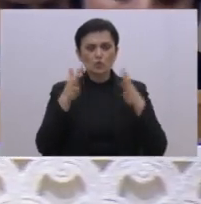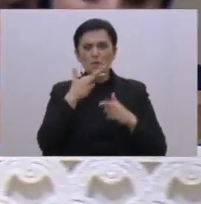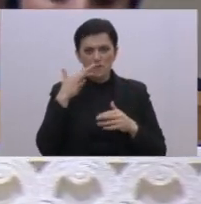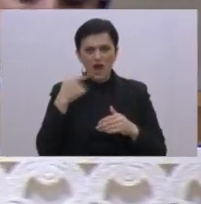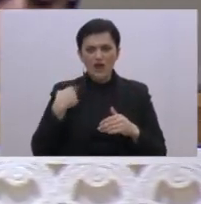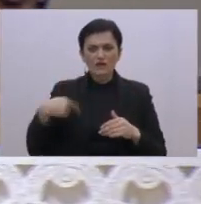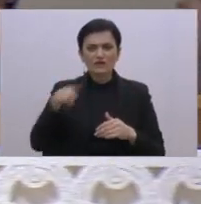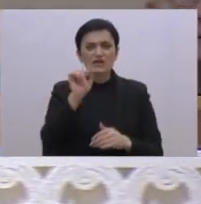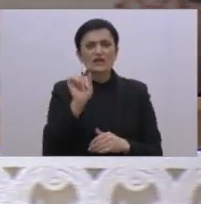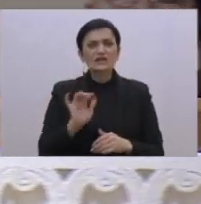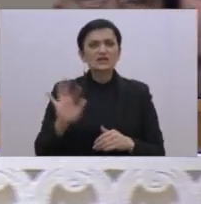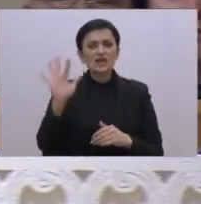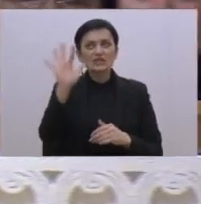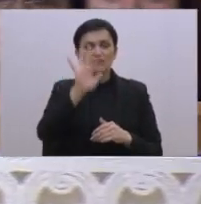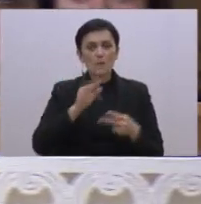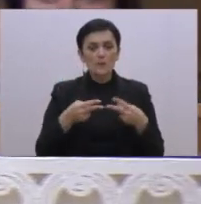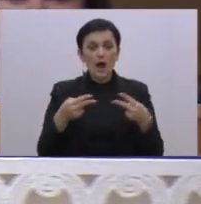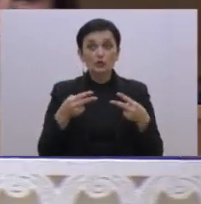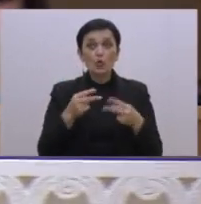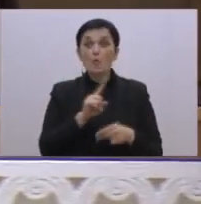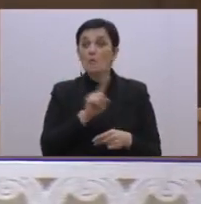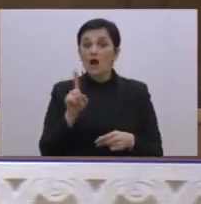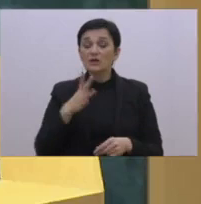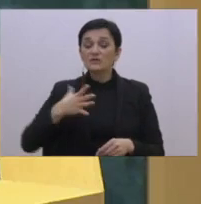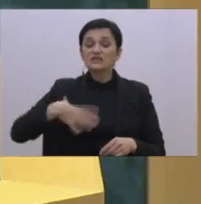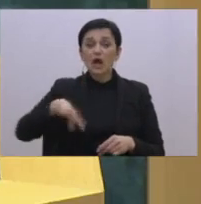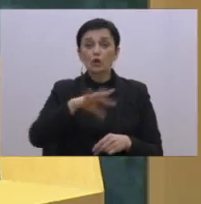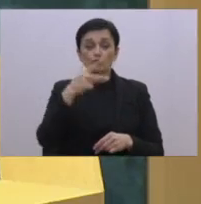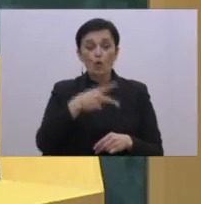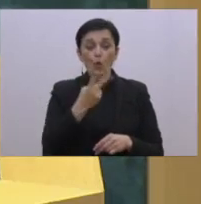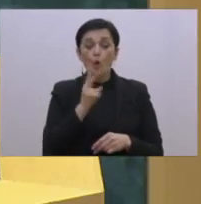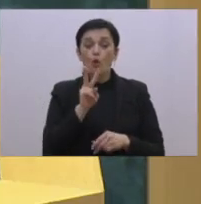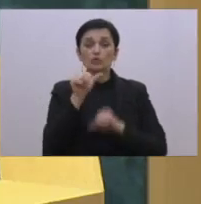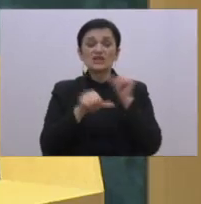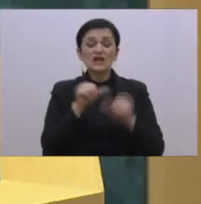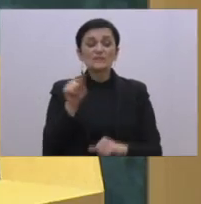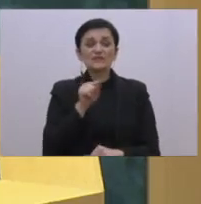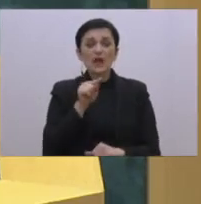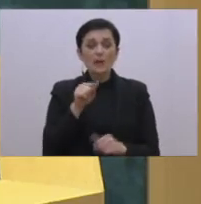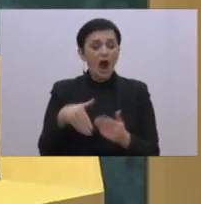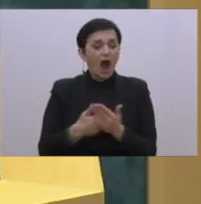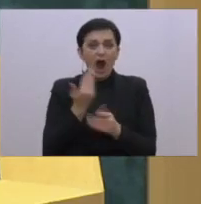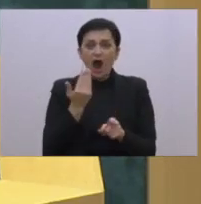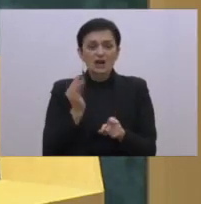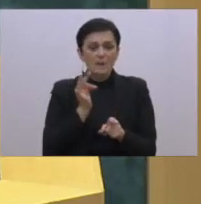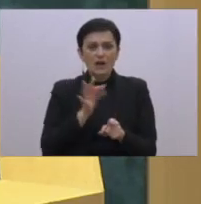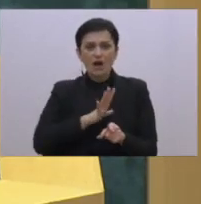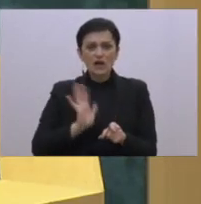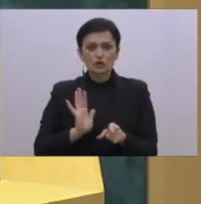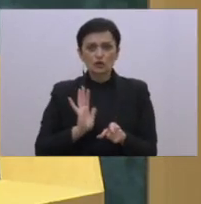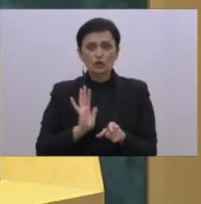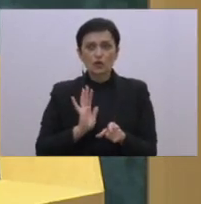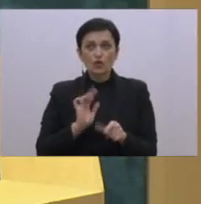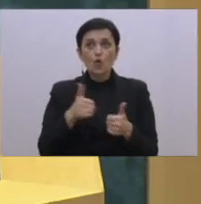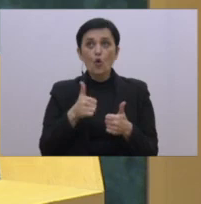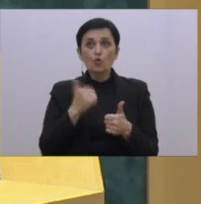ჩვენი დასავლელი პარტნიორისთვის. მაგრამ საქართველოსთვის 2022 წლის თებერვალში ახალი არაფერი მომხდარა.